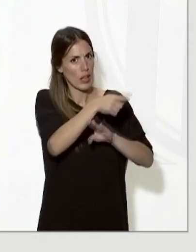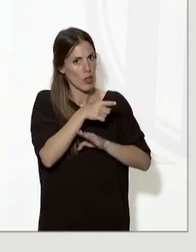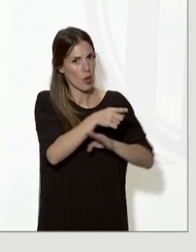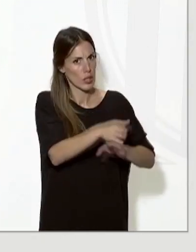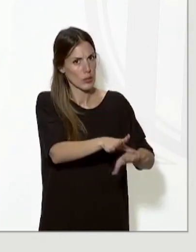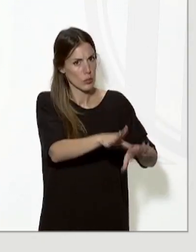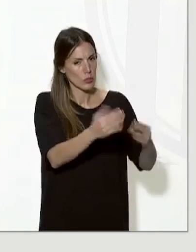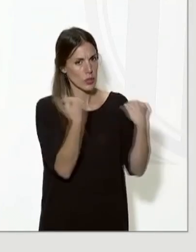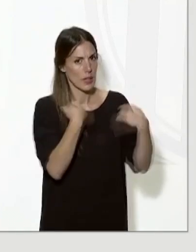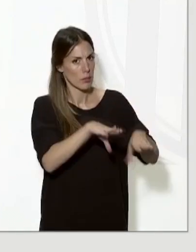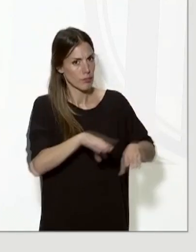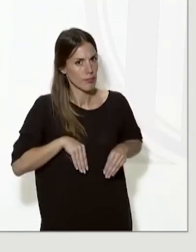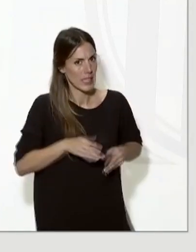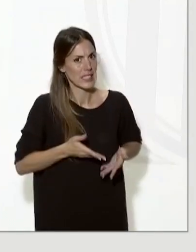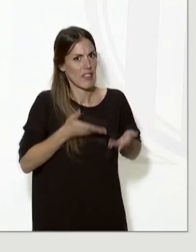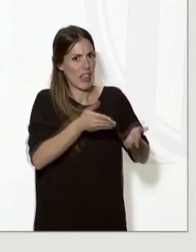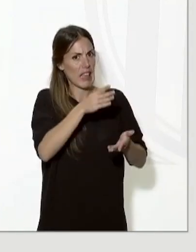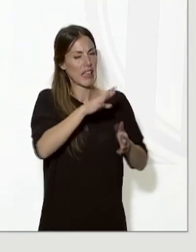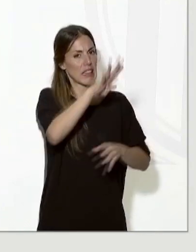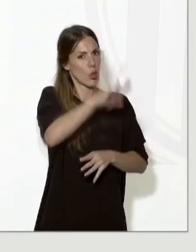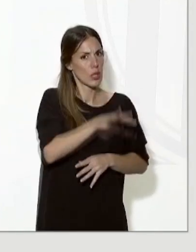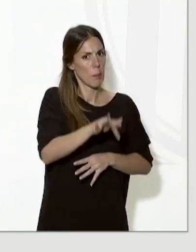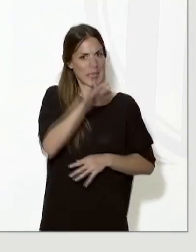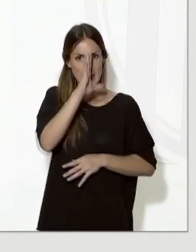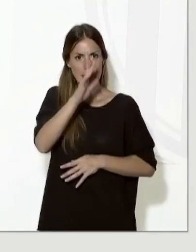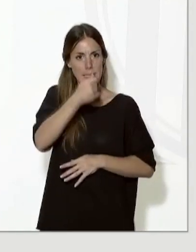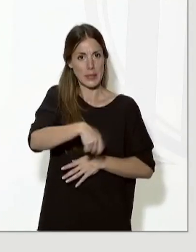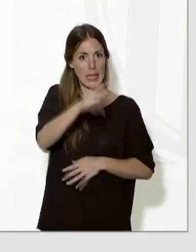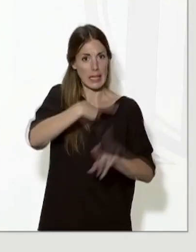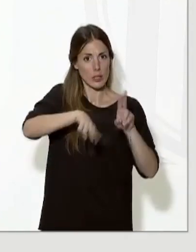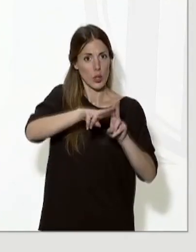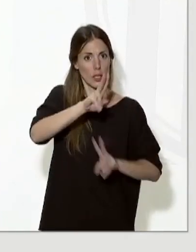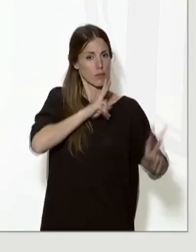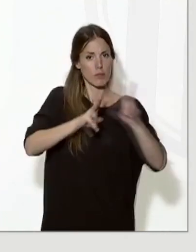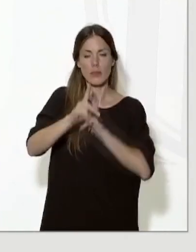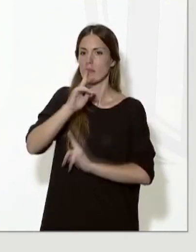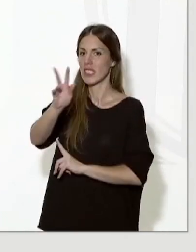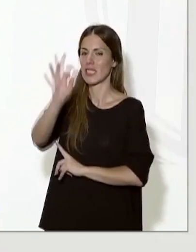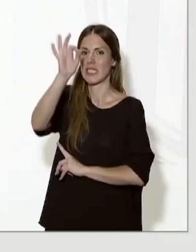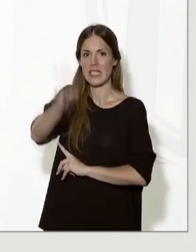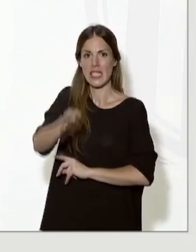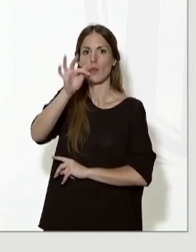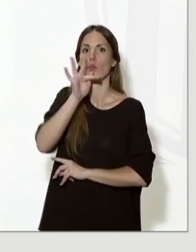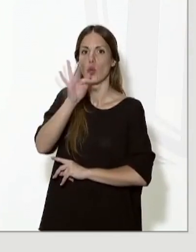Al servei de Catalunya i amb lleialtat al president de la Generalitat de Catalunya? Sí, ho prometo.